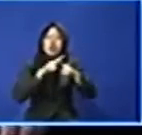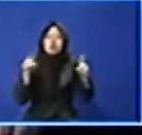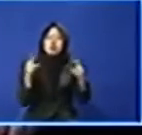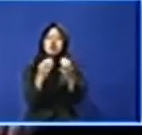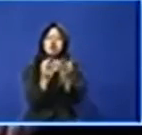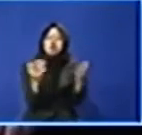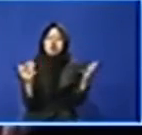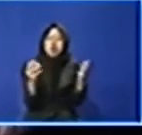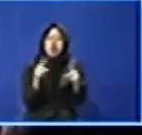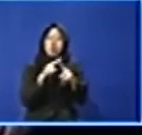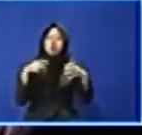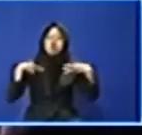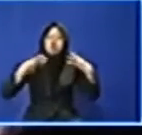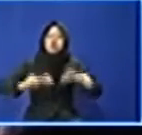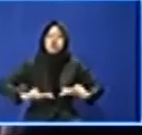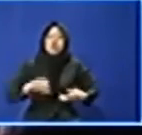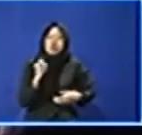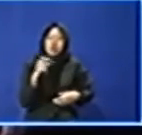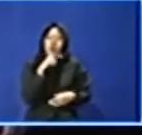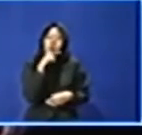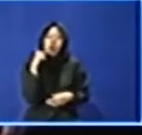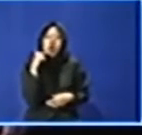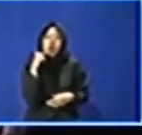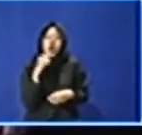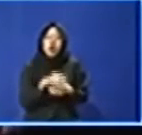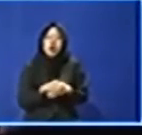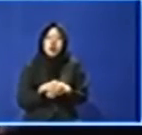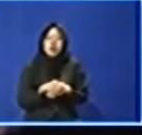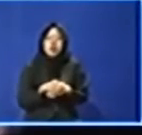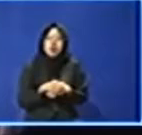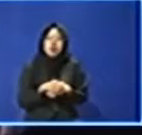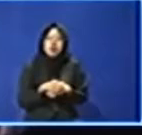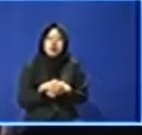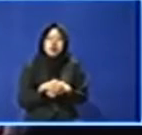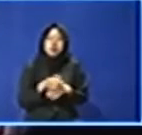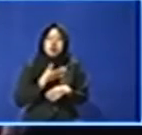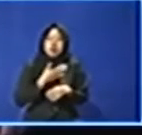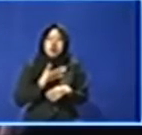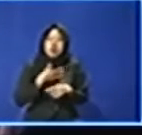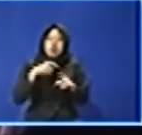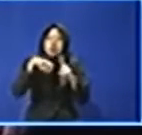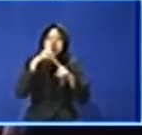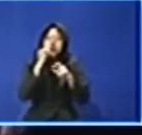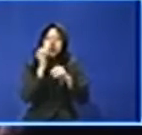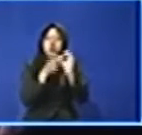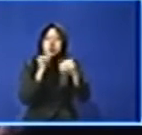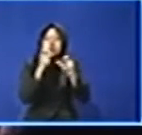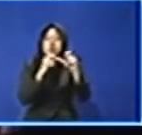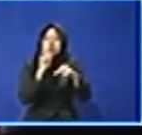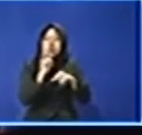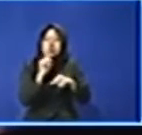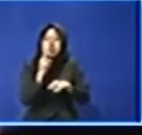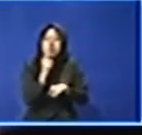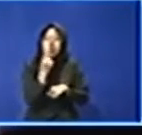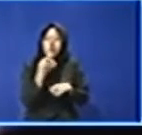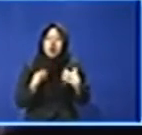itu dari dua pesanan standar pelayanan minimum dan juga waktu saya di komisi 1 ketua umum satu Kemarin menganggarkan